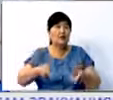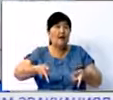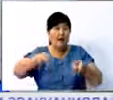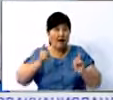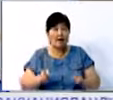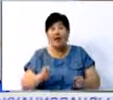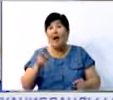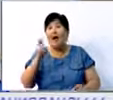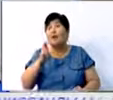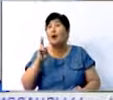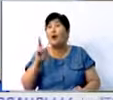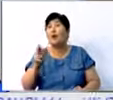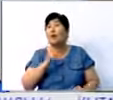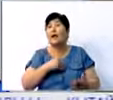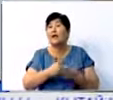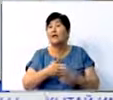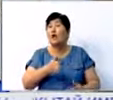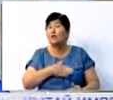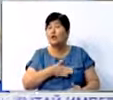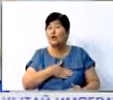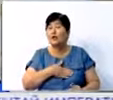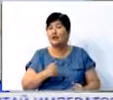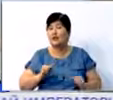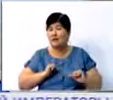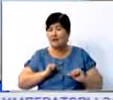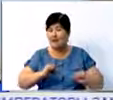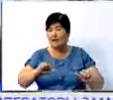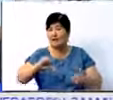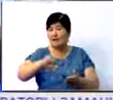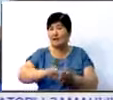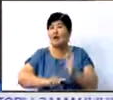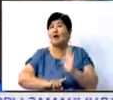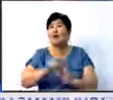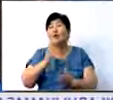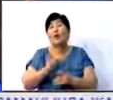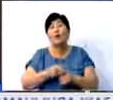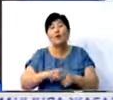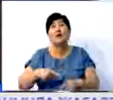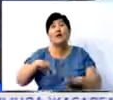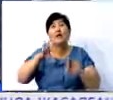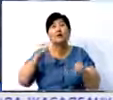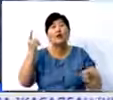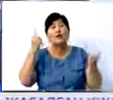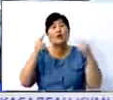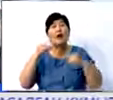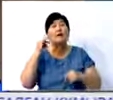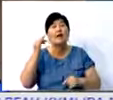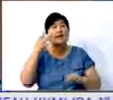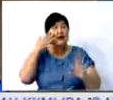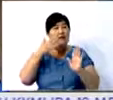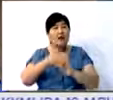Ал Әлібек Қойлақаев еңбектері жүрегіңізге жігер беріп, қайратыңызға қанат бітіреді. Өйткені шебердің туындыларында тарихи